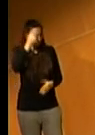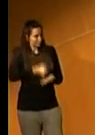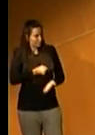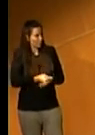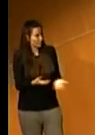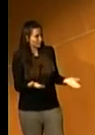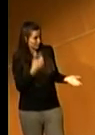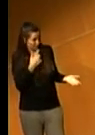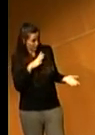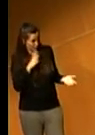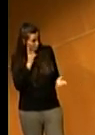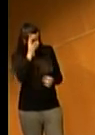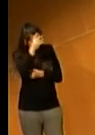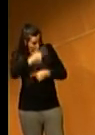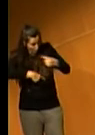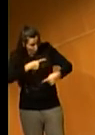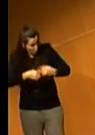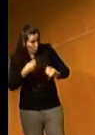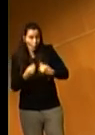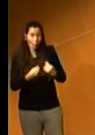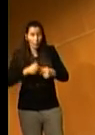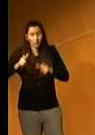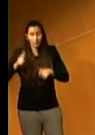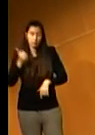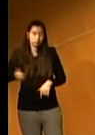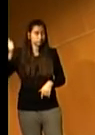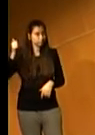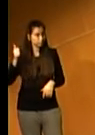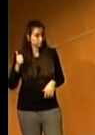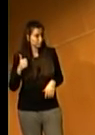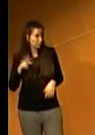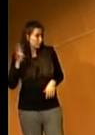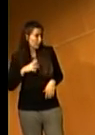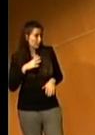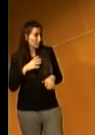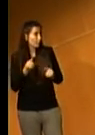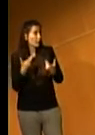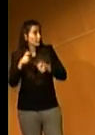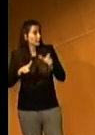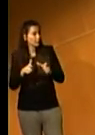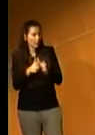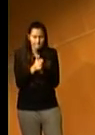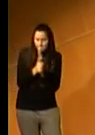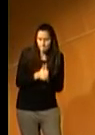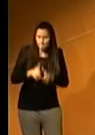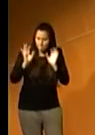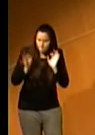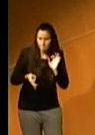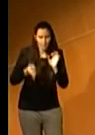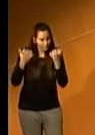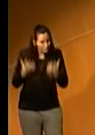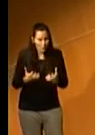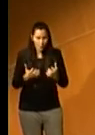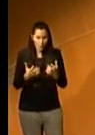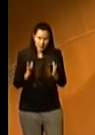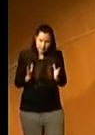ou est-ce que des personnes... oui, c'est sûr qu'il y a beaucoup de gens qui vont avec la volonté, l'envie, tout ce qu'on